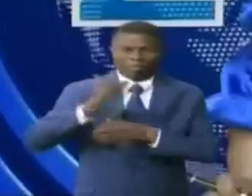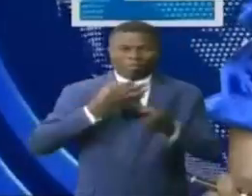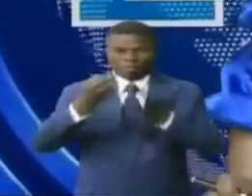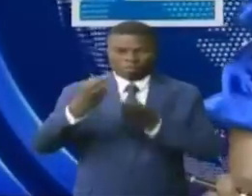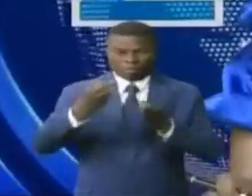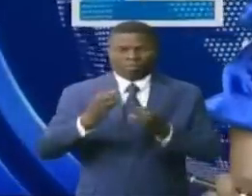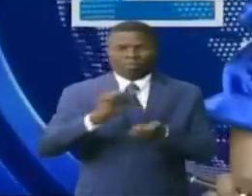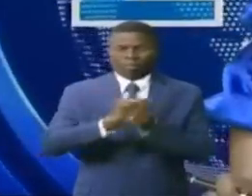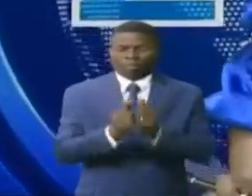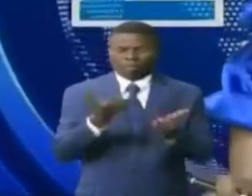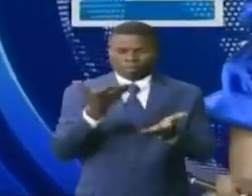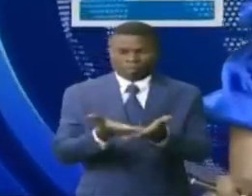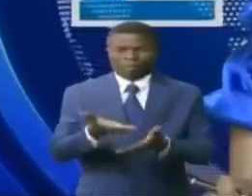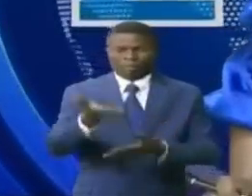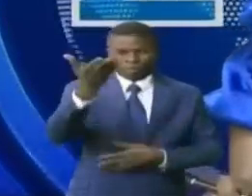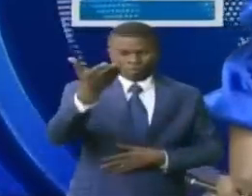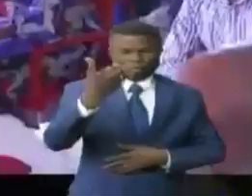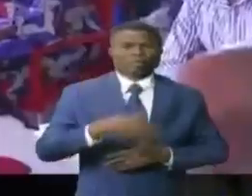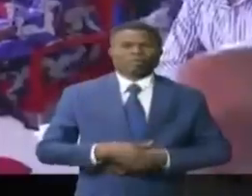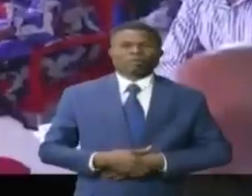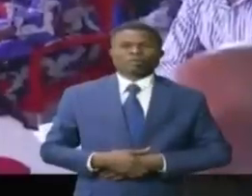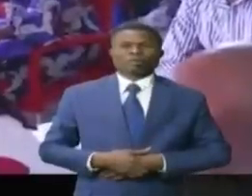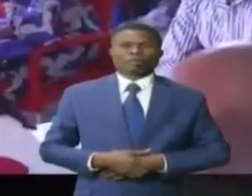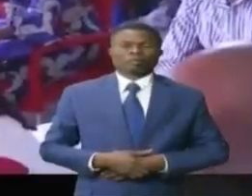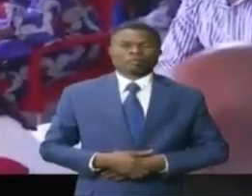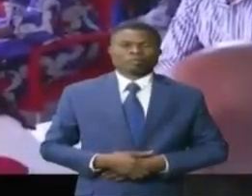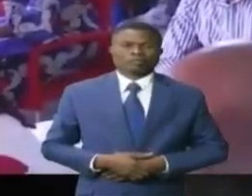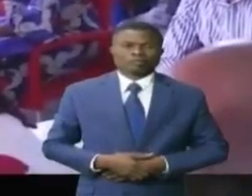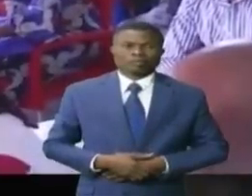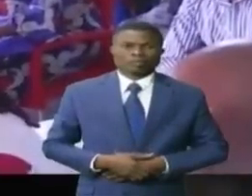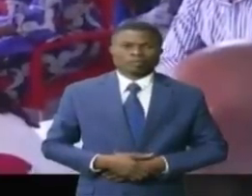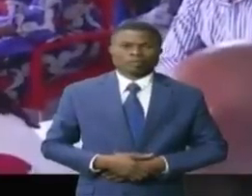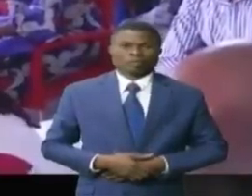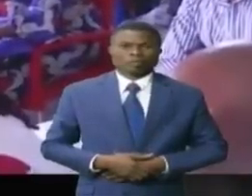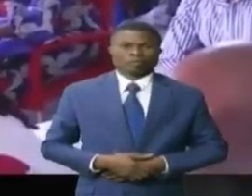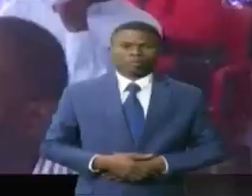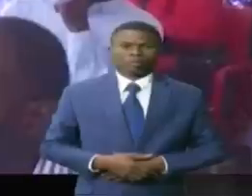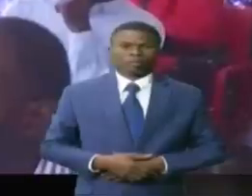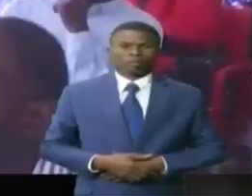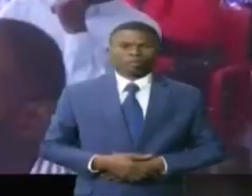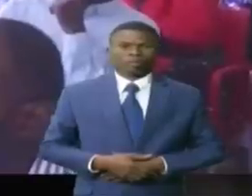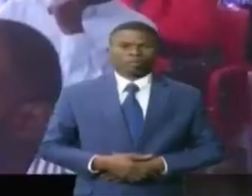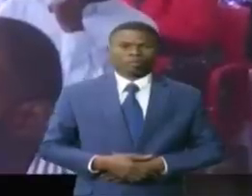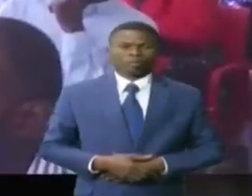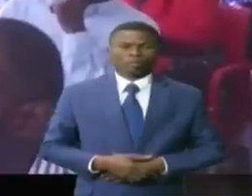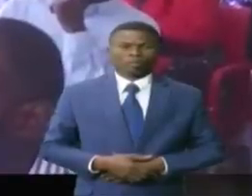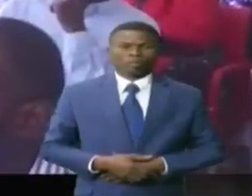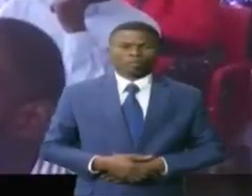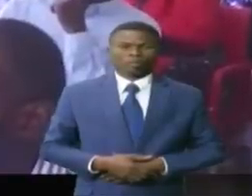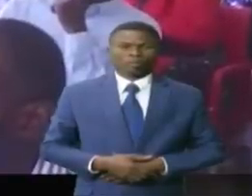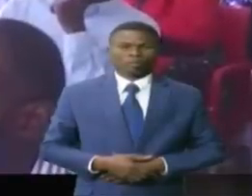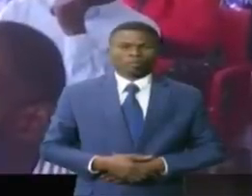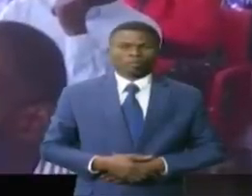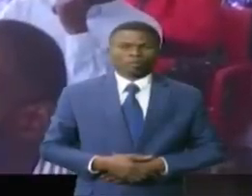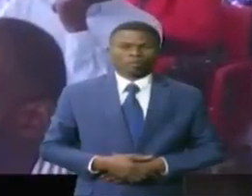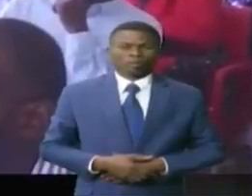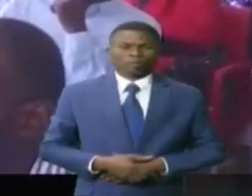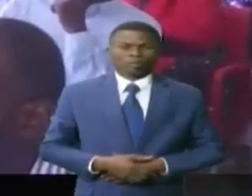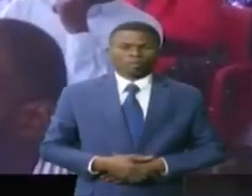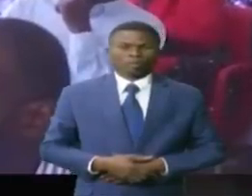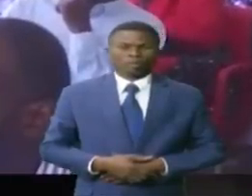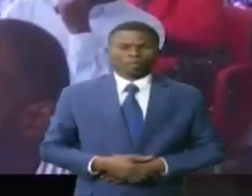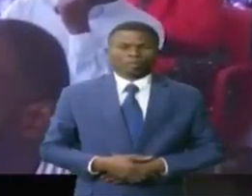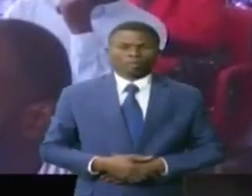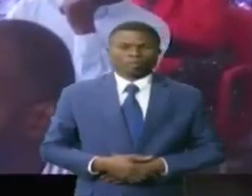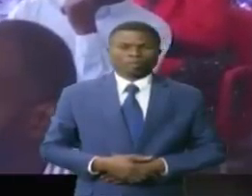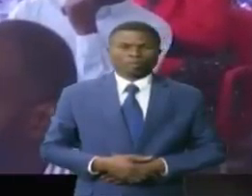la portée. Regardez. L'aspect socio-administratif des agents de la RTNC au Katanga constitue l'apôtre